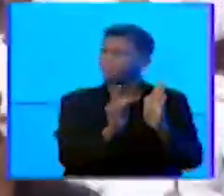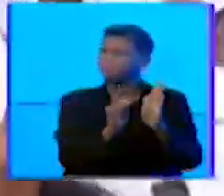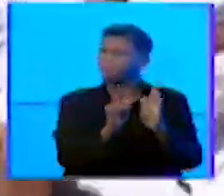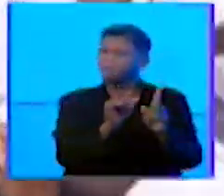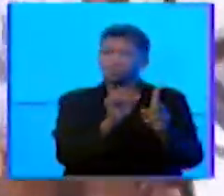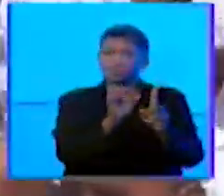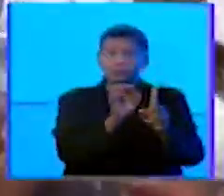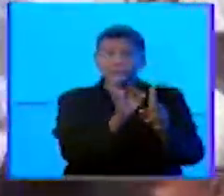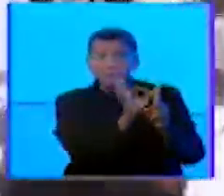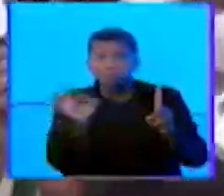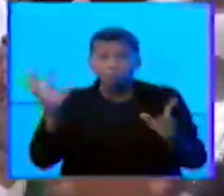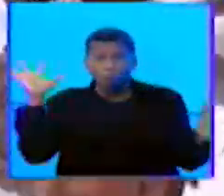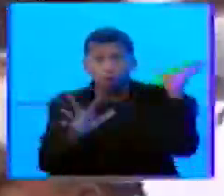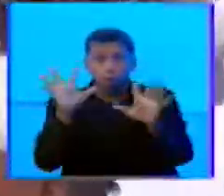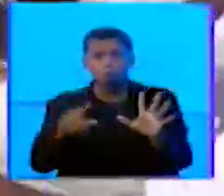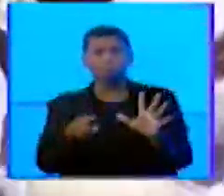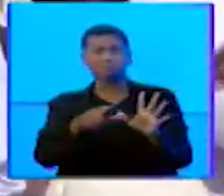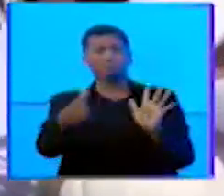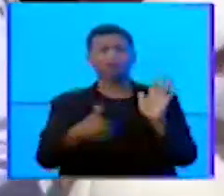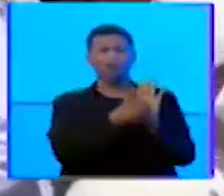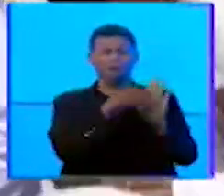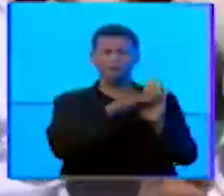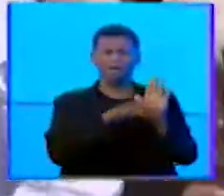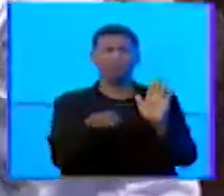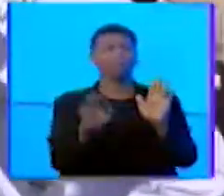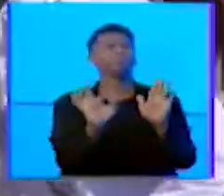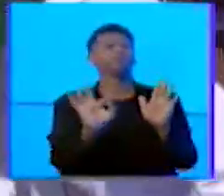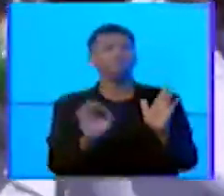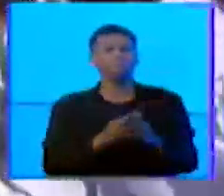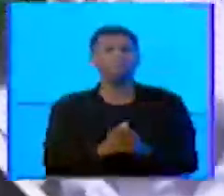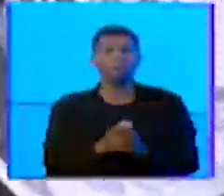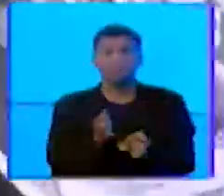kesehatan. Pemprov DKI Jakarta sebelumnya telah menjatuhkan denda sanksi